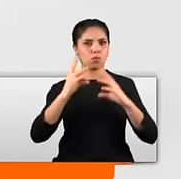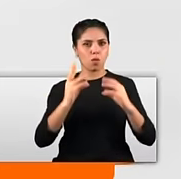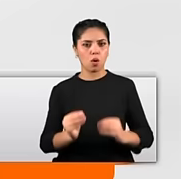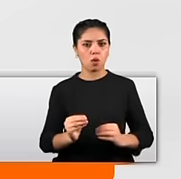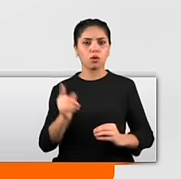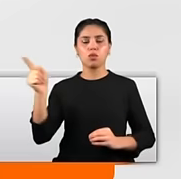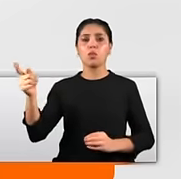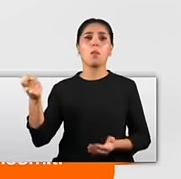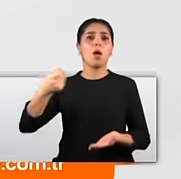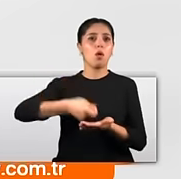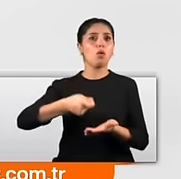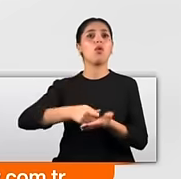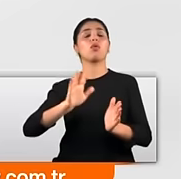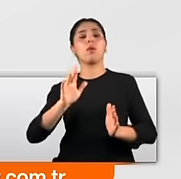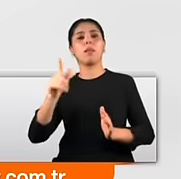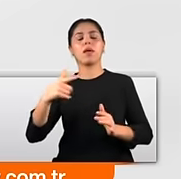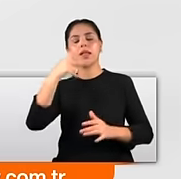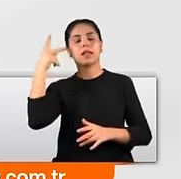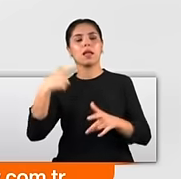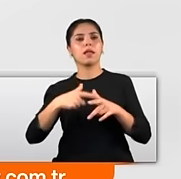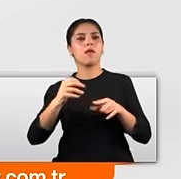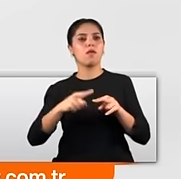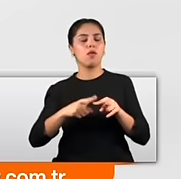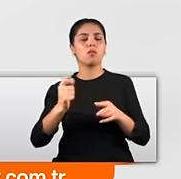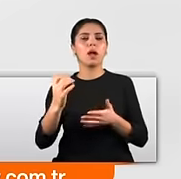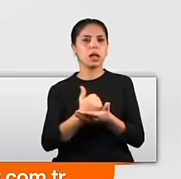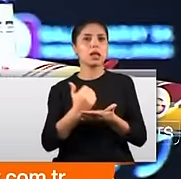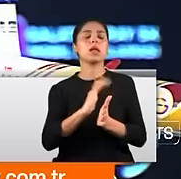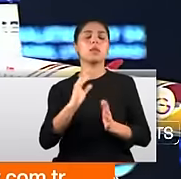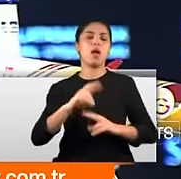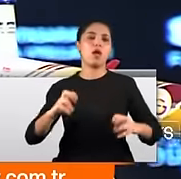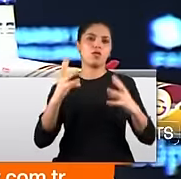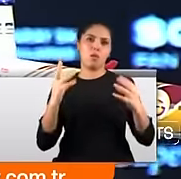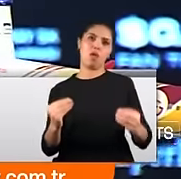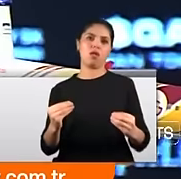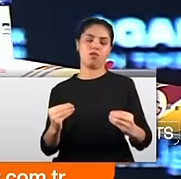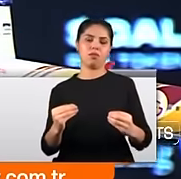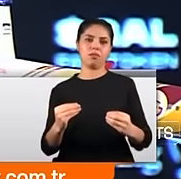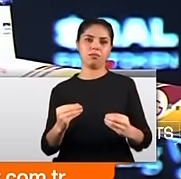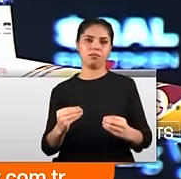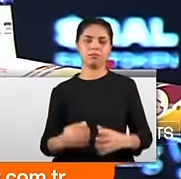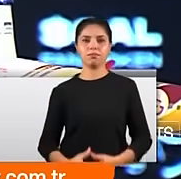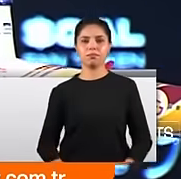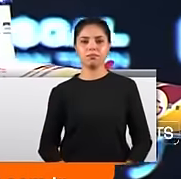yatırıp yatırmadığını ya da sahte fondan gelir elde edip etmediğini araştıracak. Nerede? Nasıl?